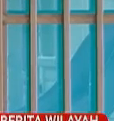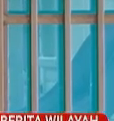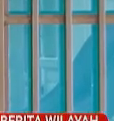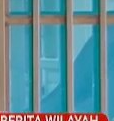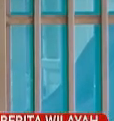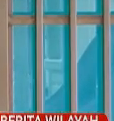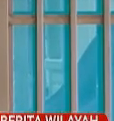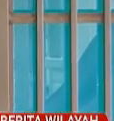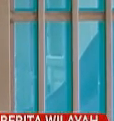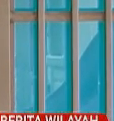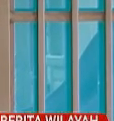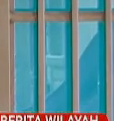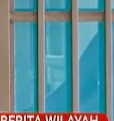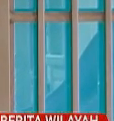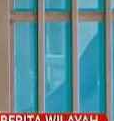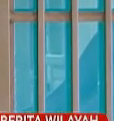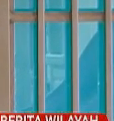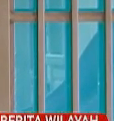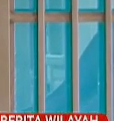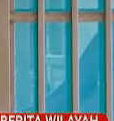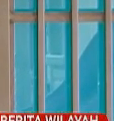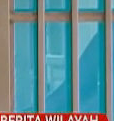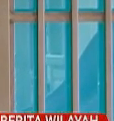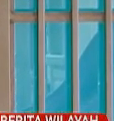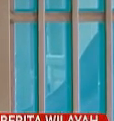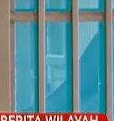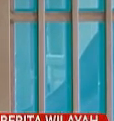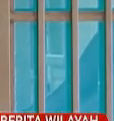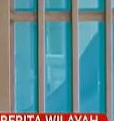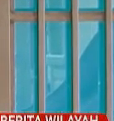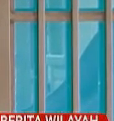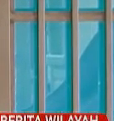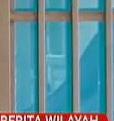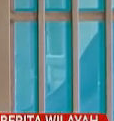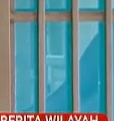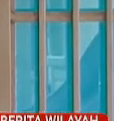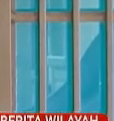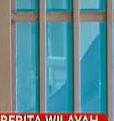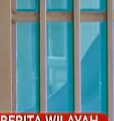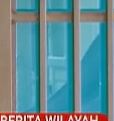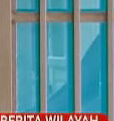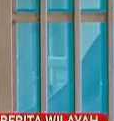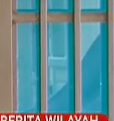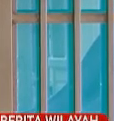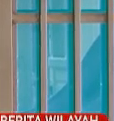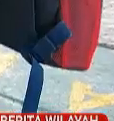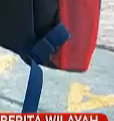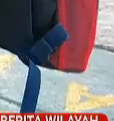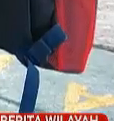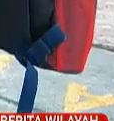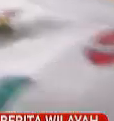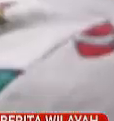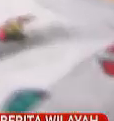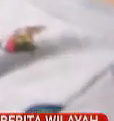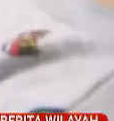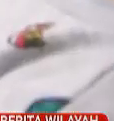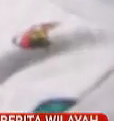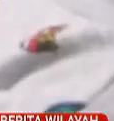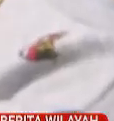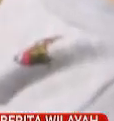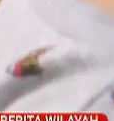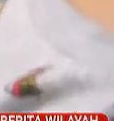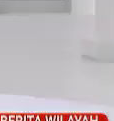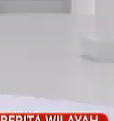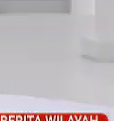keluarga dan masyarakat serta jabatan kebajikan masyarakat untuk melihat secara terperinci garis panduan yang ditetapkan